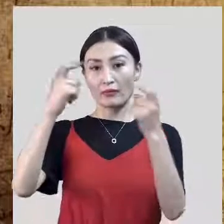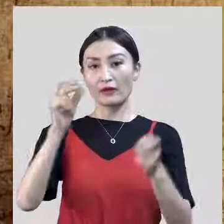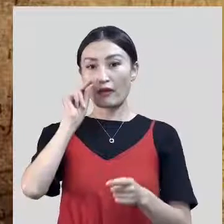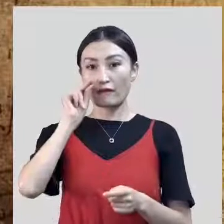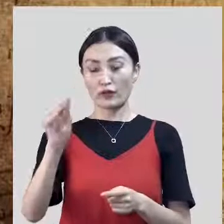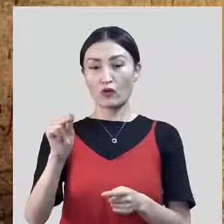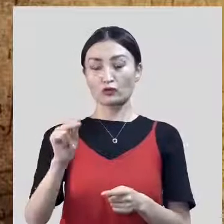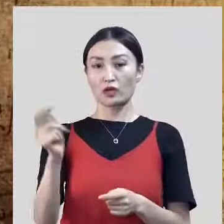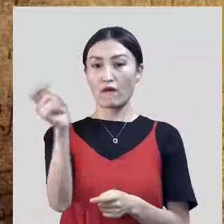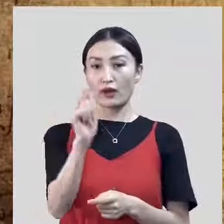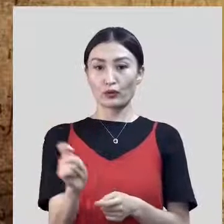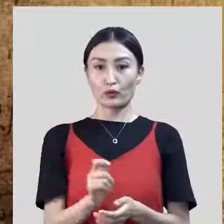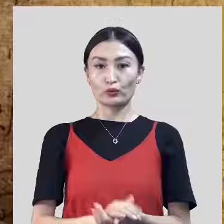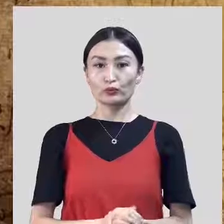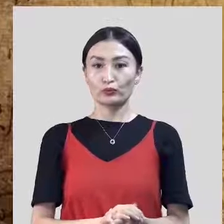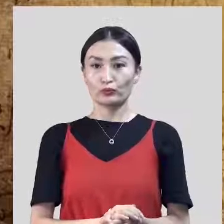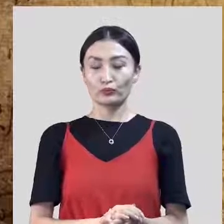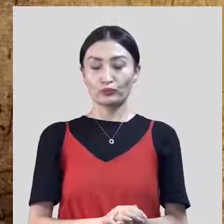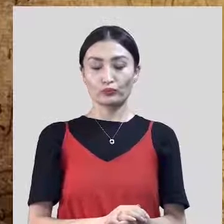виновницей войной